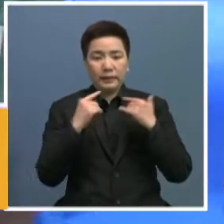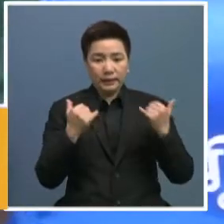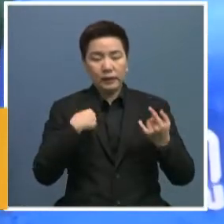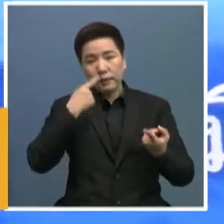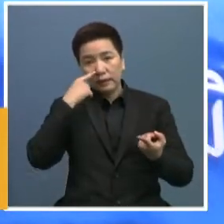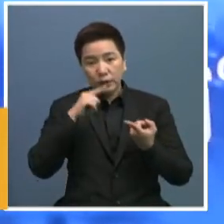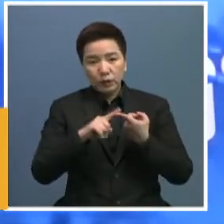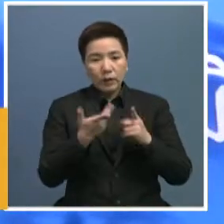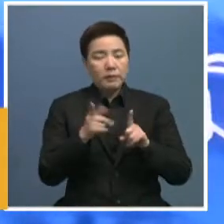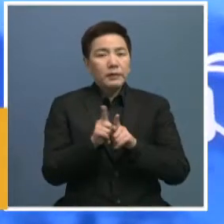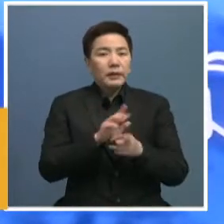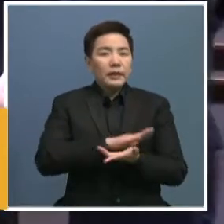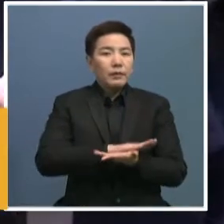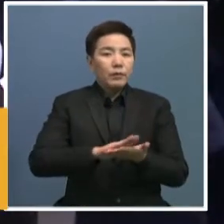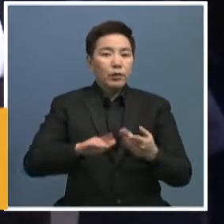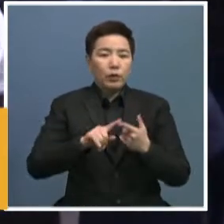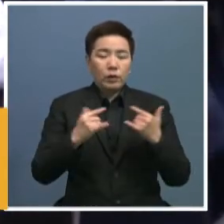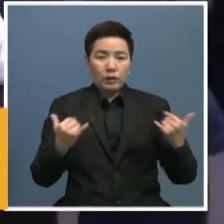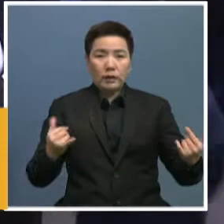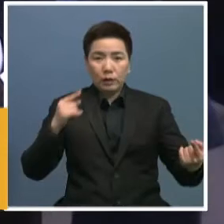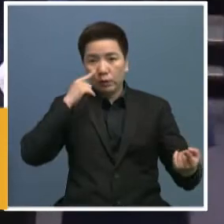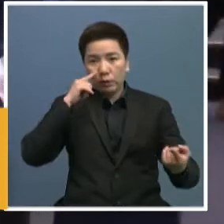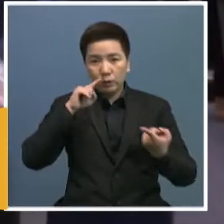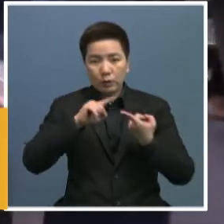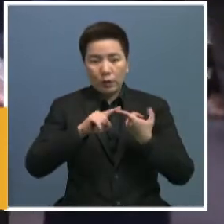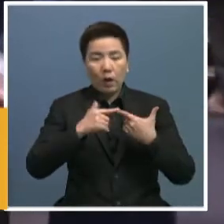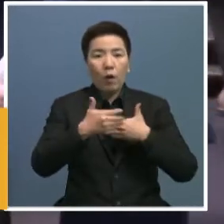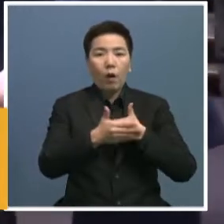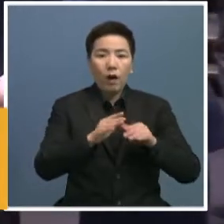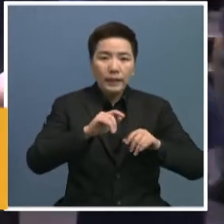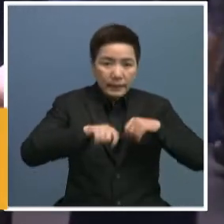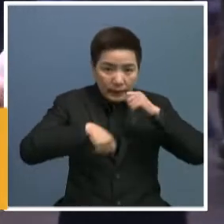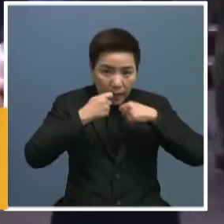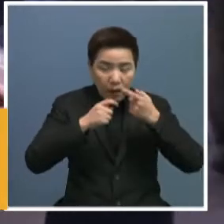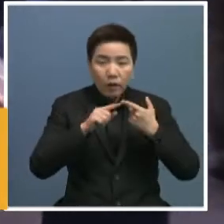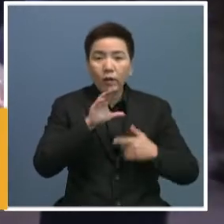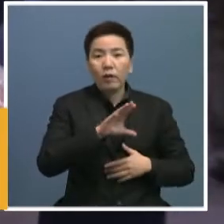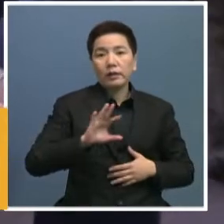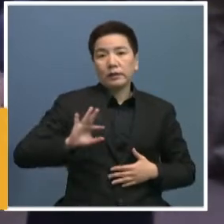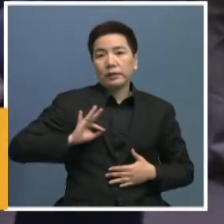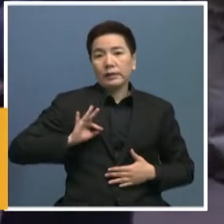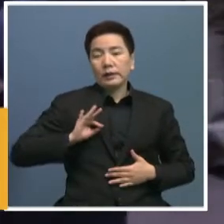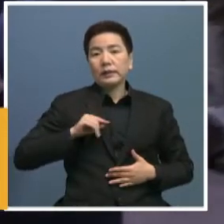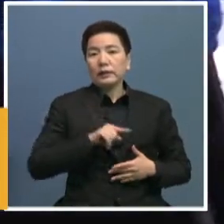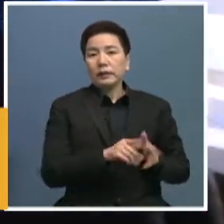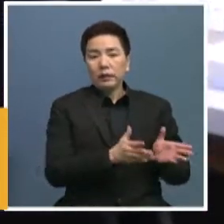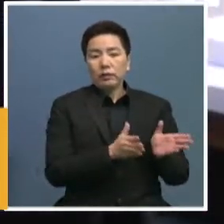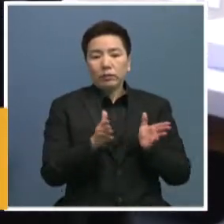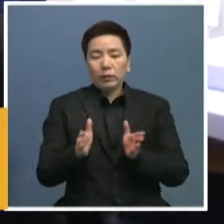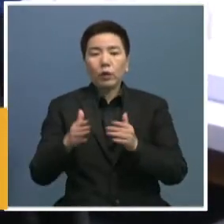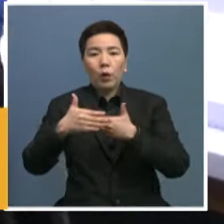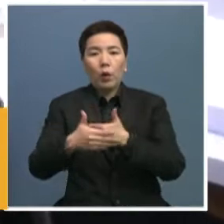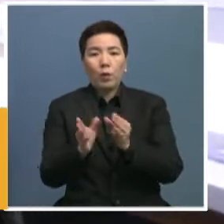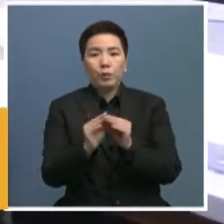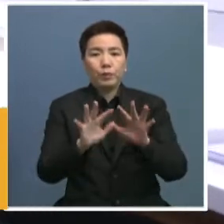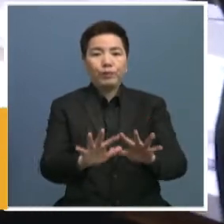มีการไปดูความเรียบร้อยที่อาคารฟรีห้องอาหารของสมาชิกรัฐสภาค่ะรวมถึงที่ห้อง